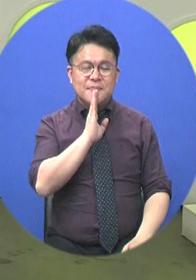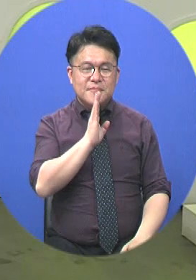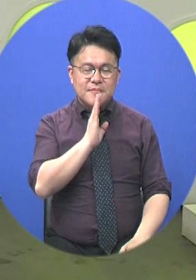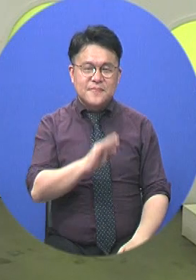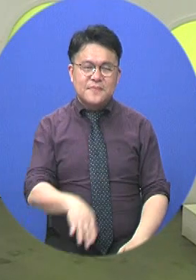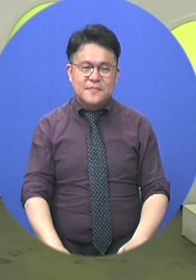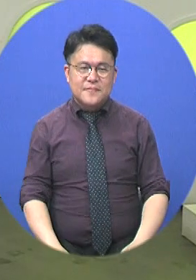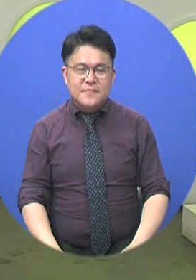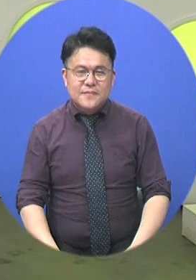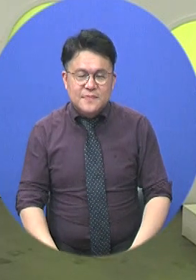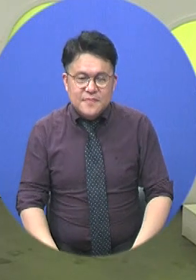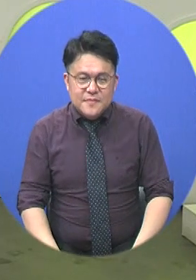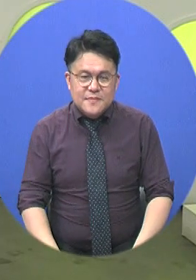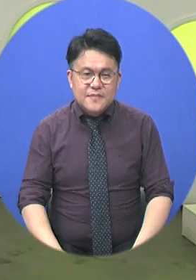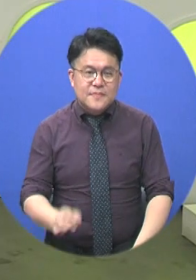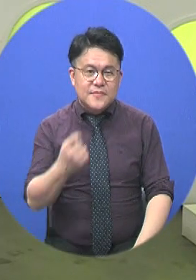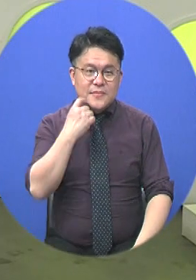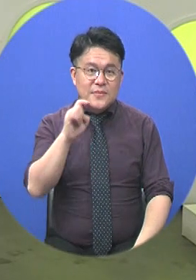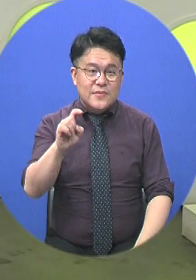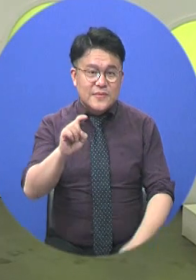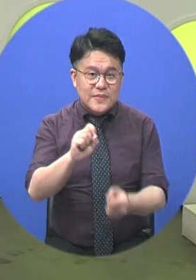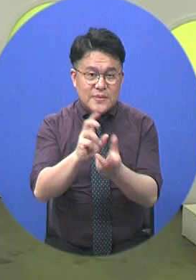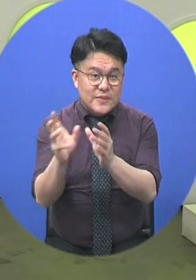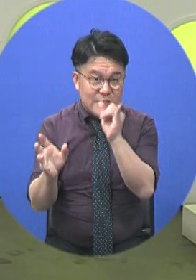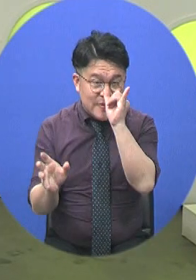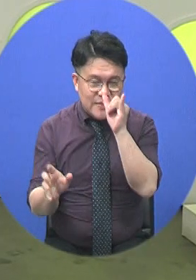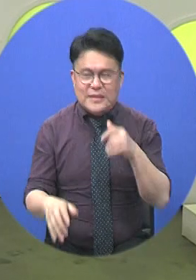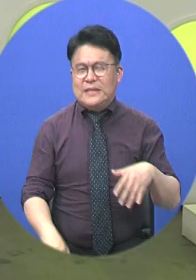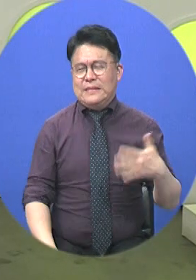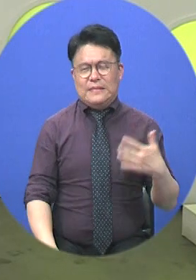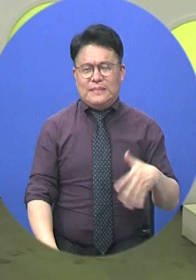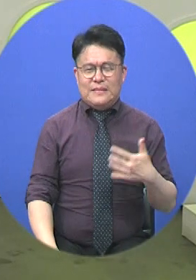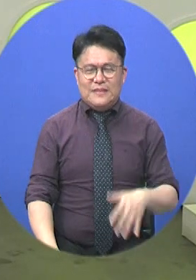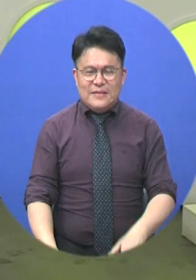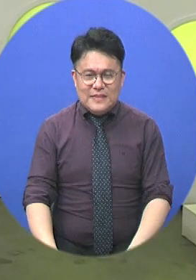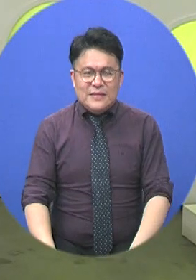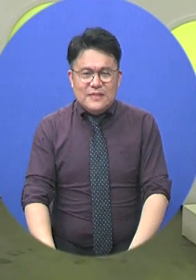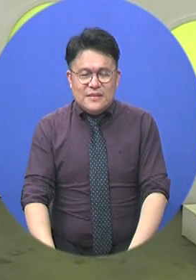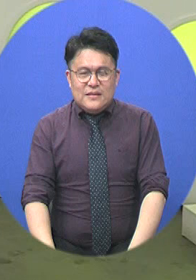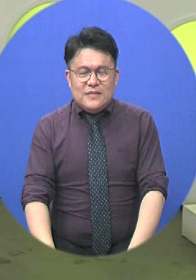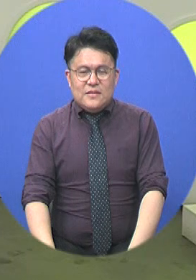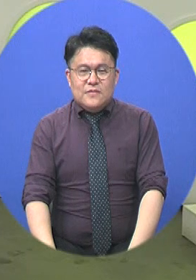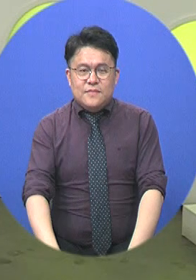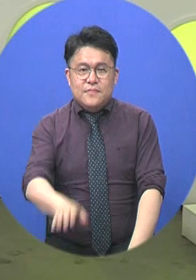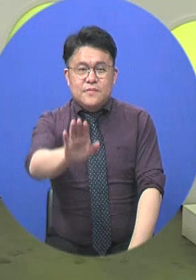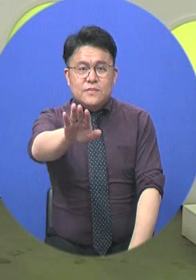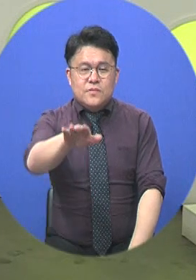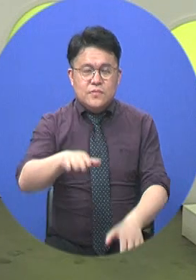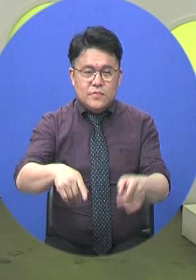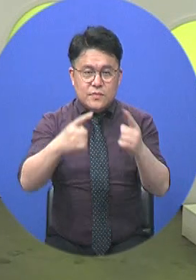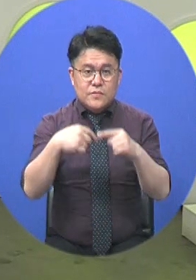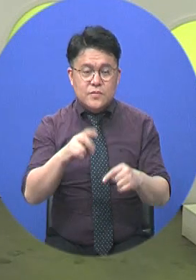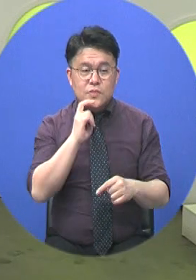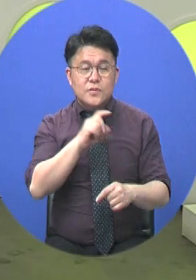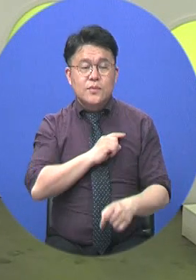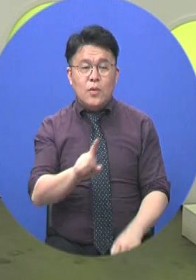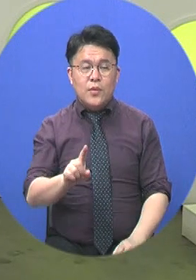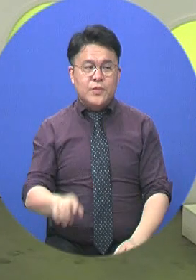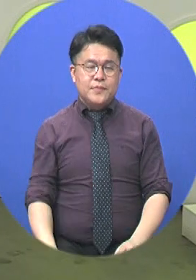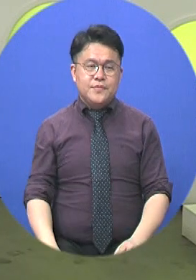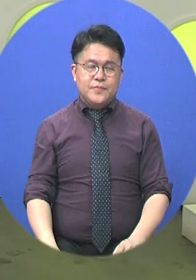예, 맞습니다. 개나리 꽃 피었나요? 아직은 안 피었습니다. 예. 박경호님, 오늘 참여하실 노래 제목